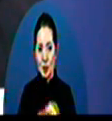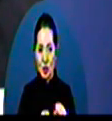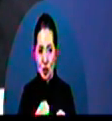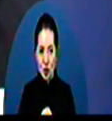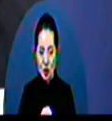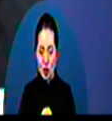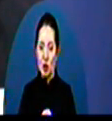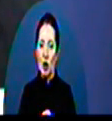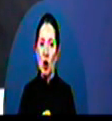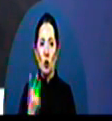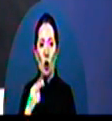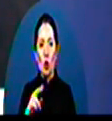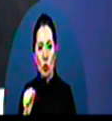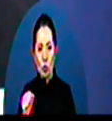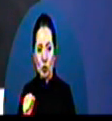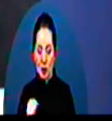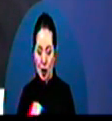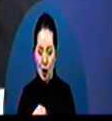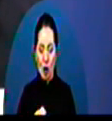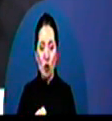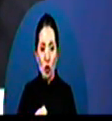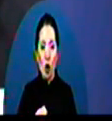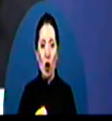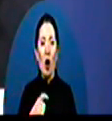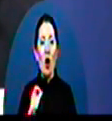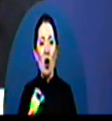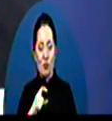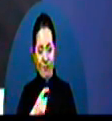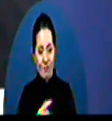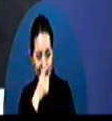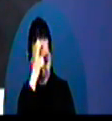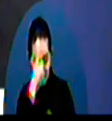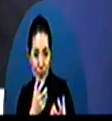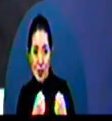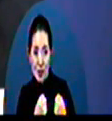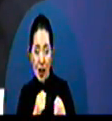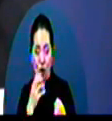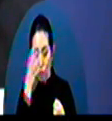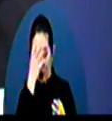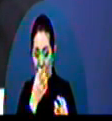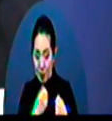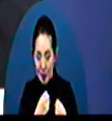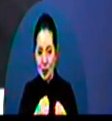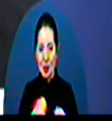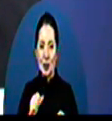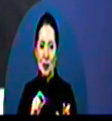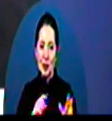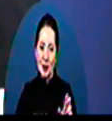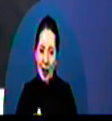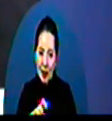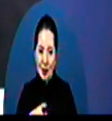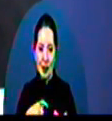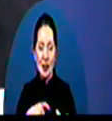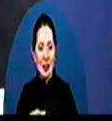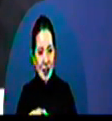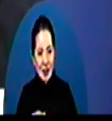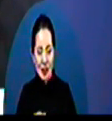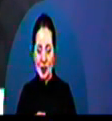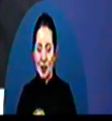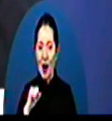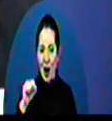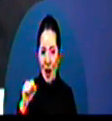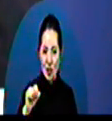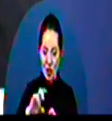удаа эрх барих хугацаанд энэ зах зээлийн эдийн засаг арчлал шударгасны энэ нийгэмлүү шилжих